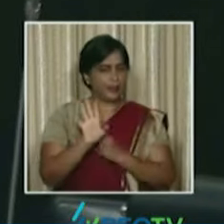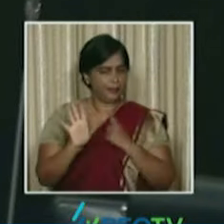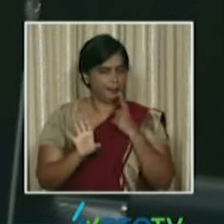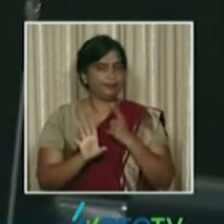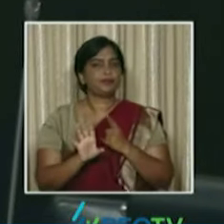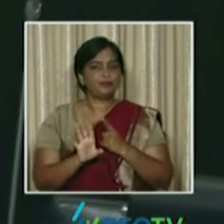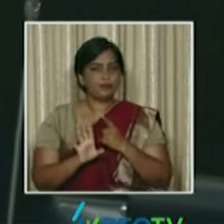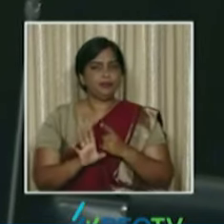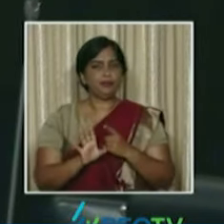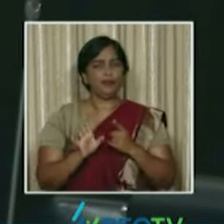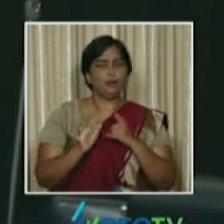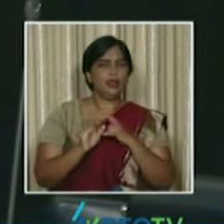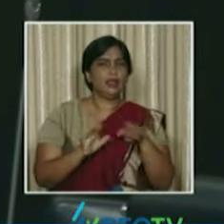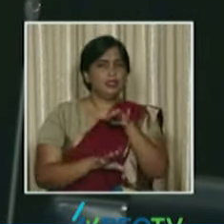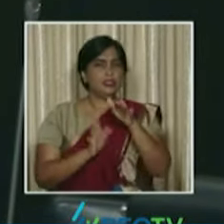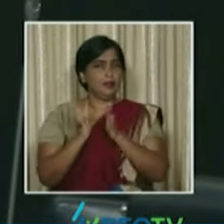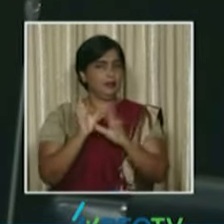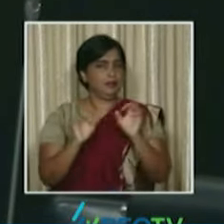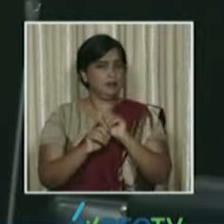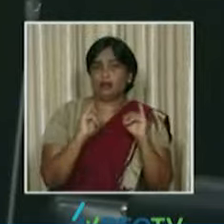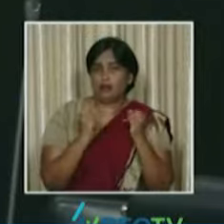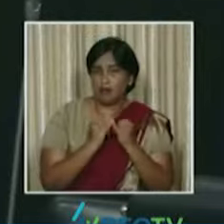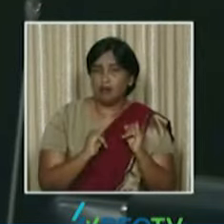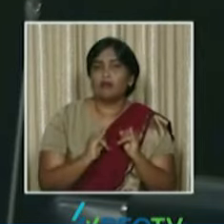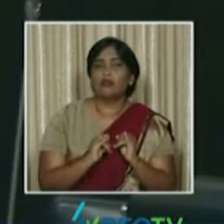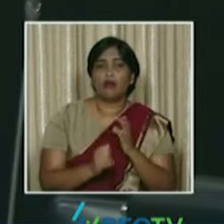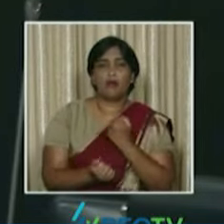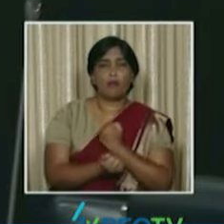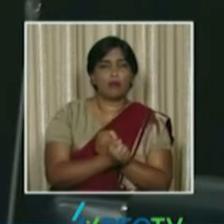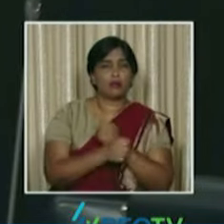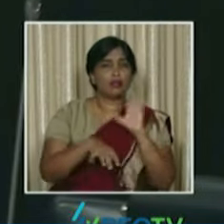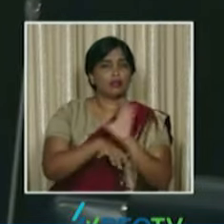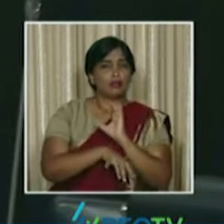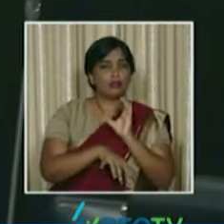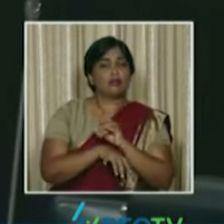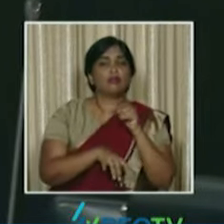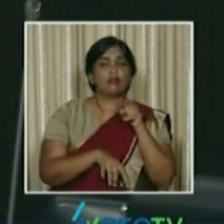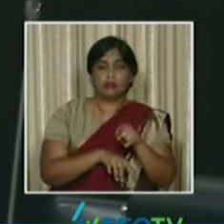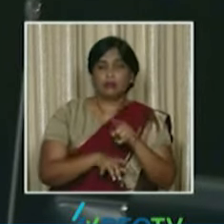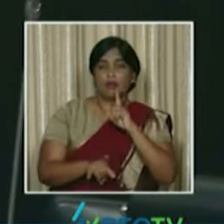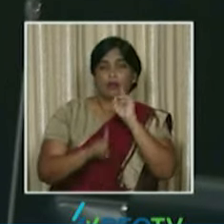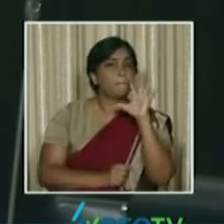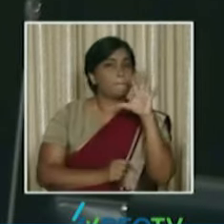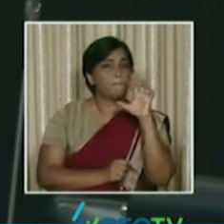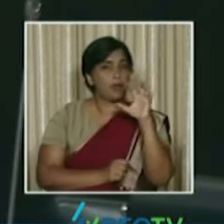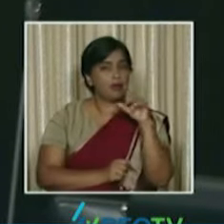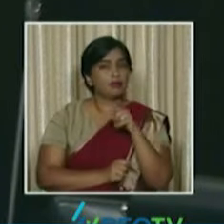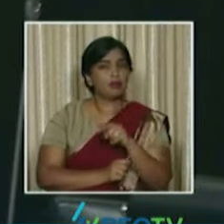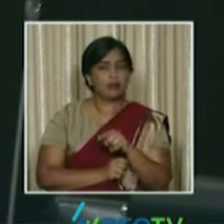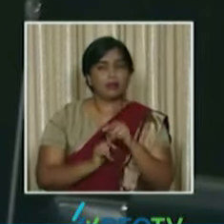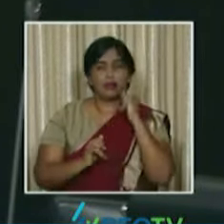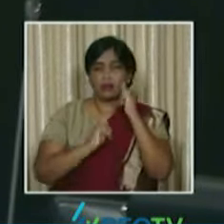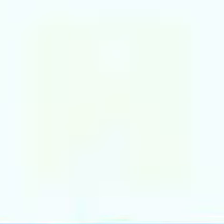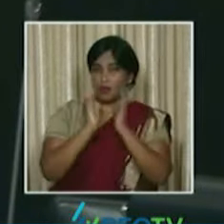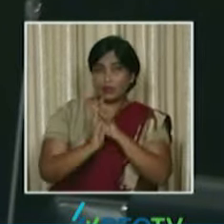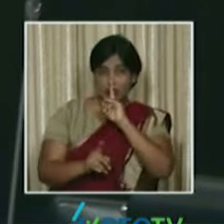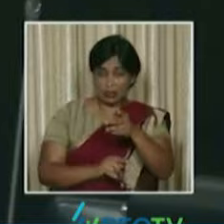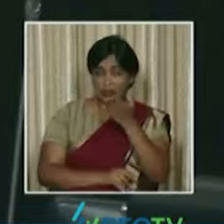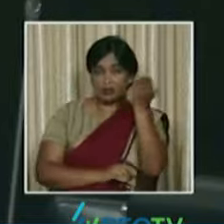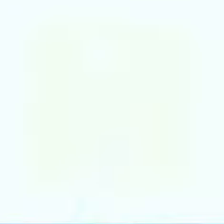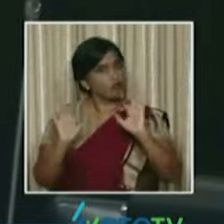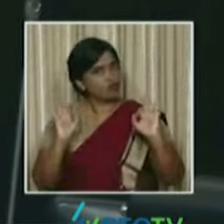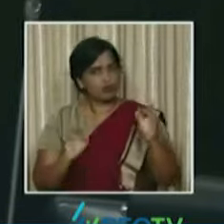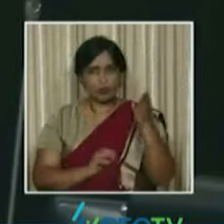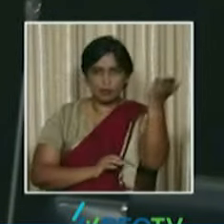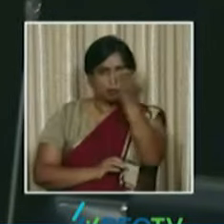අවුරුද්දේ මේ මාර්ගගත ක්‍රමයේ යටතේ වික්ටිම්ස්ලා පොලිස් පරිගණක අපරාධ අංශයට තියෙනවා පැමිණිලි 5000ක් මේ චෝදනා කරන අය